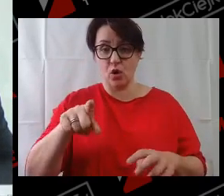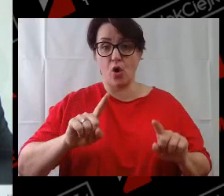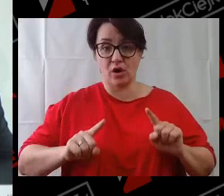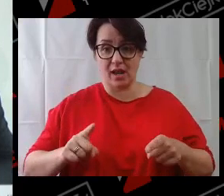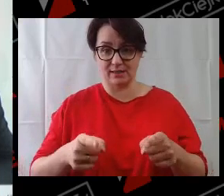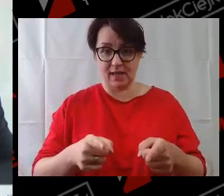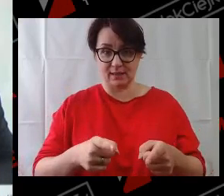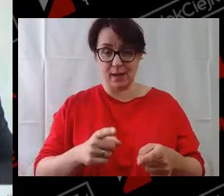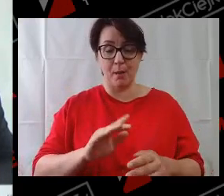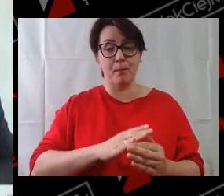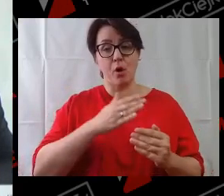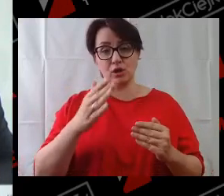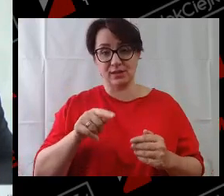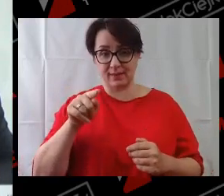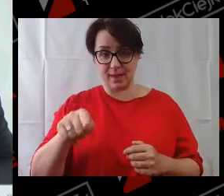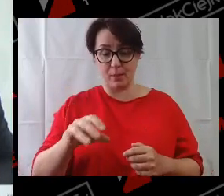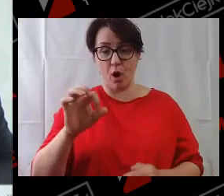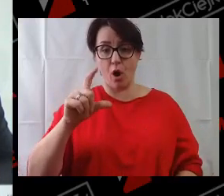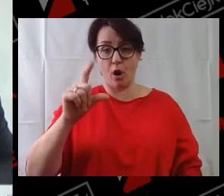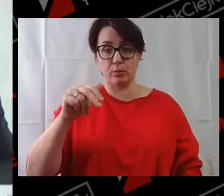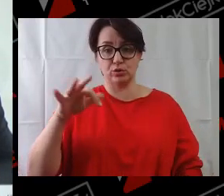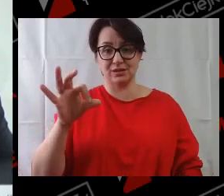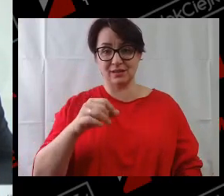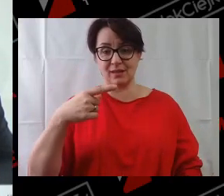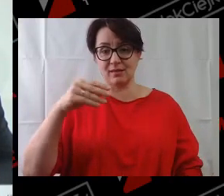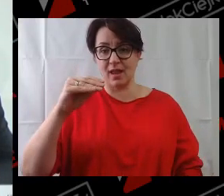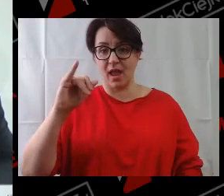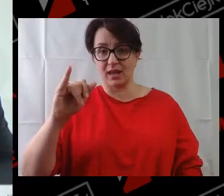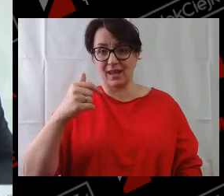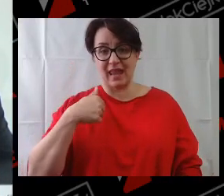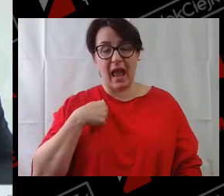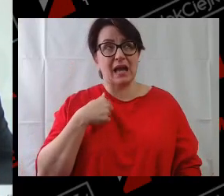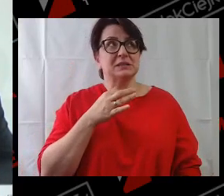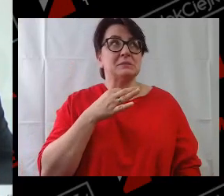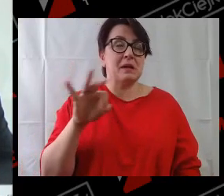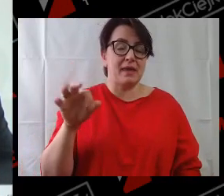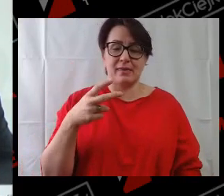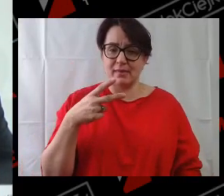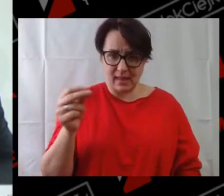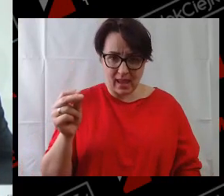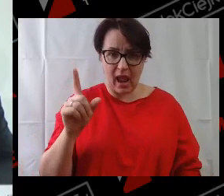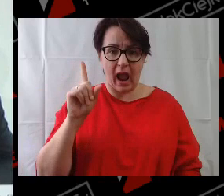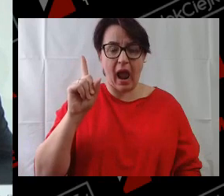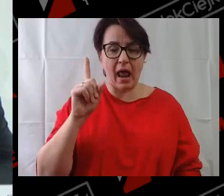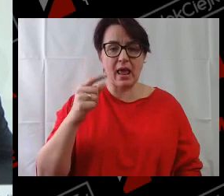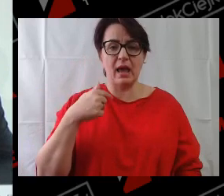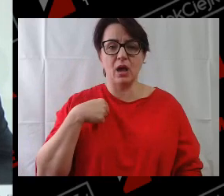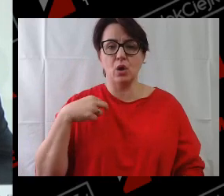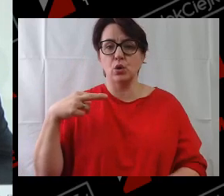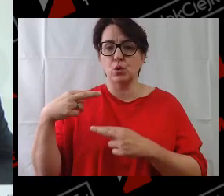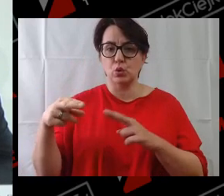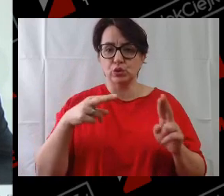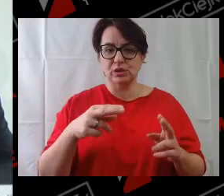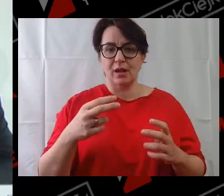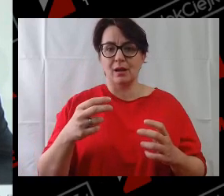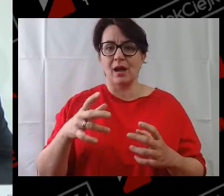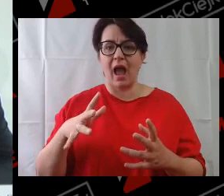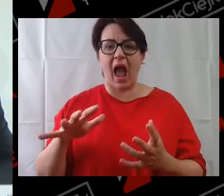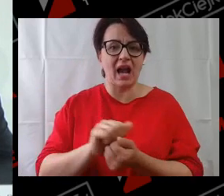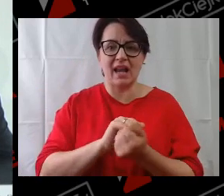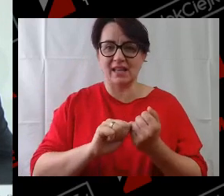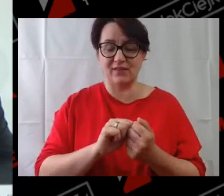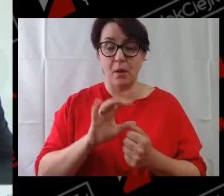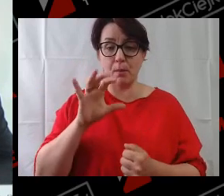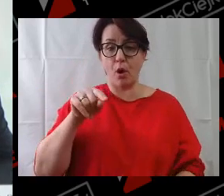poza tym Opus Dei No nie wiem jestem specjalistą do pustej A wydaje mi się że różnica jest Powiedziałbym w agresywności opozycji po